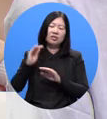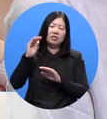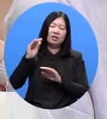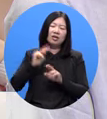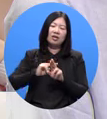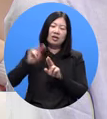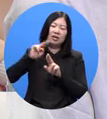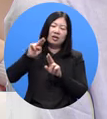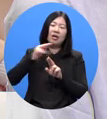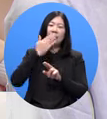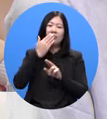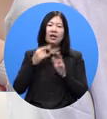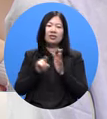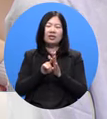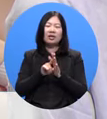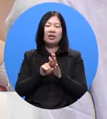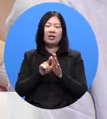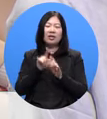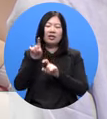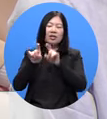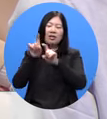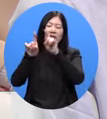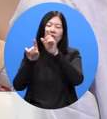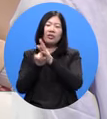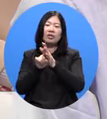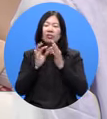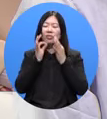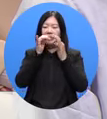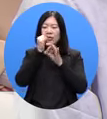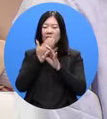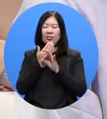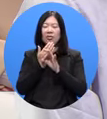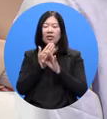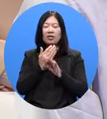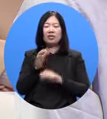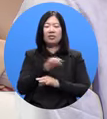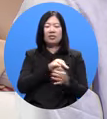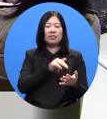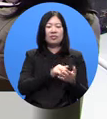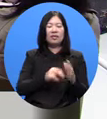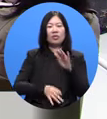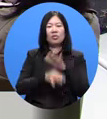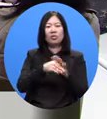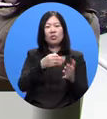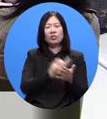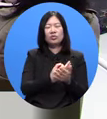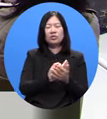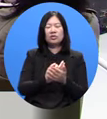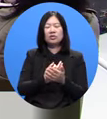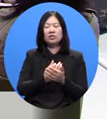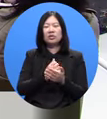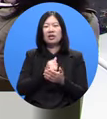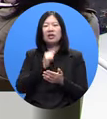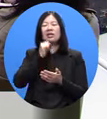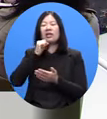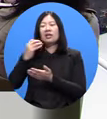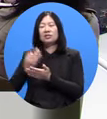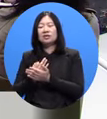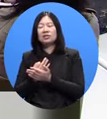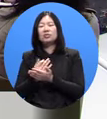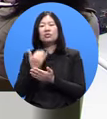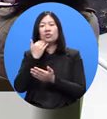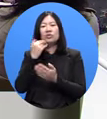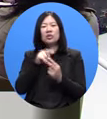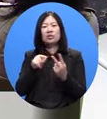사닥다리를 어르기 위해서 노력한다면, 경제적으로 고소득층과 저소득층이 어느 쪽이 유리할까요?